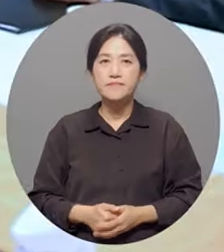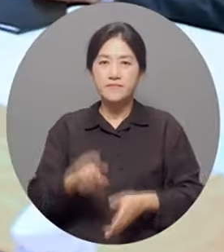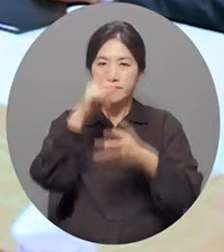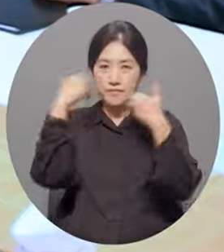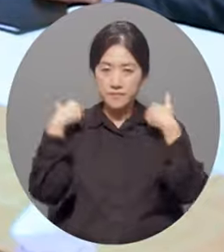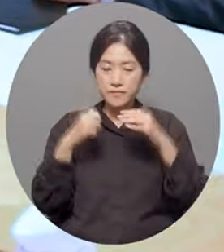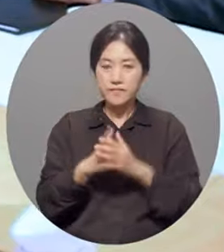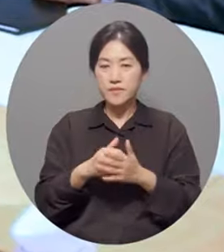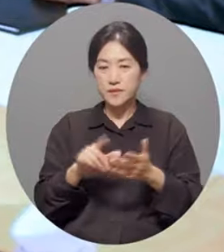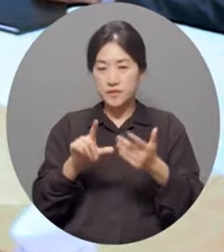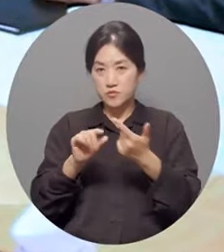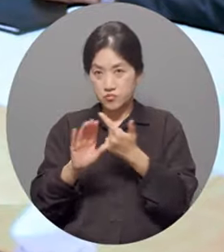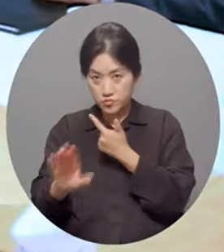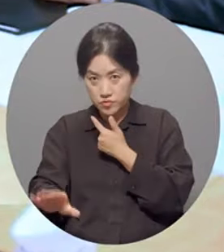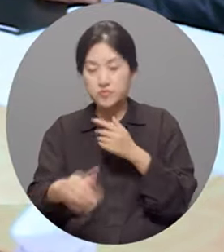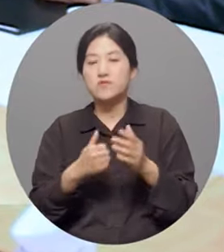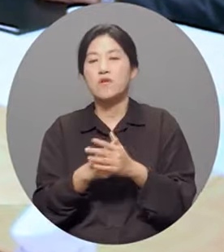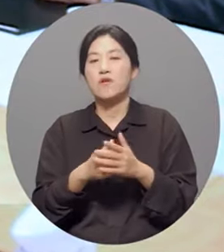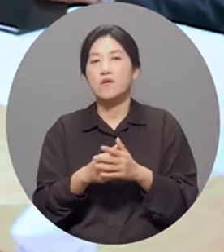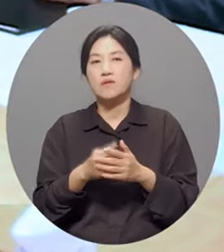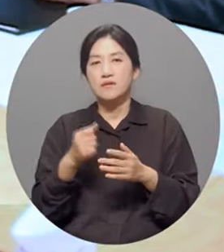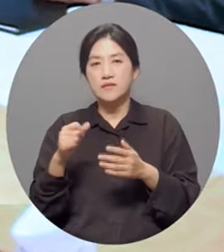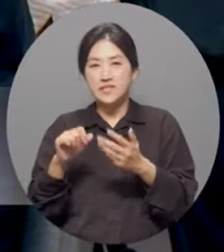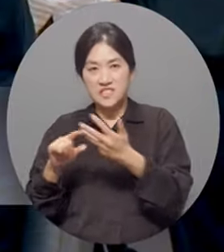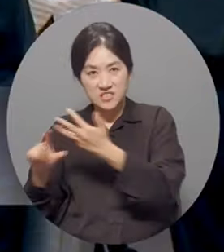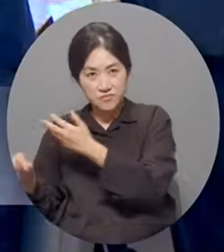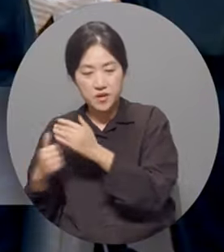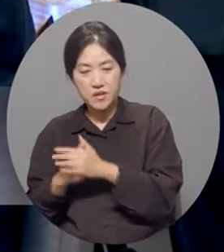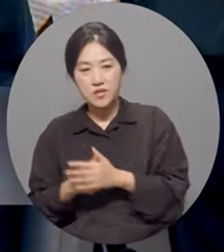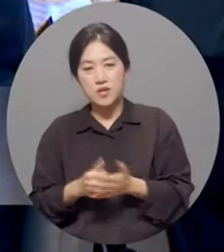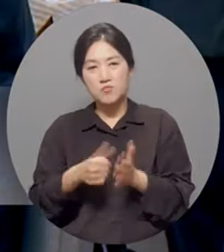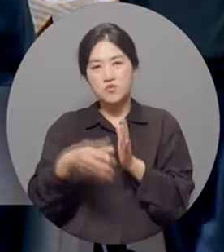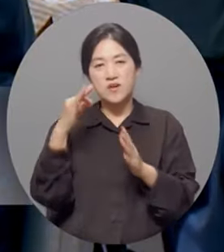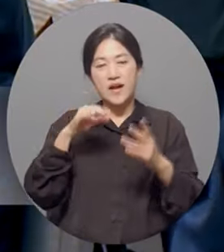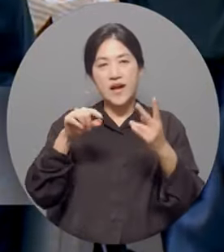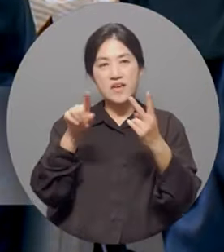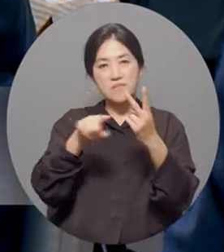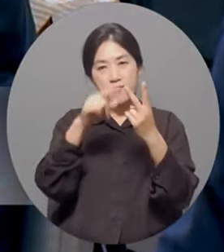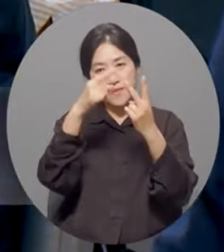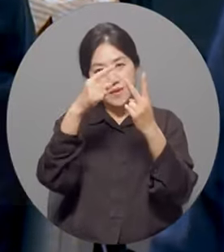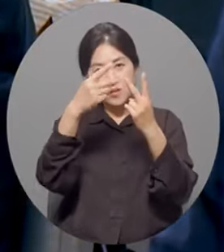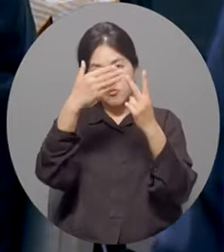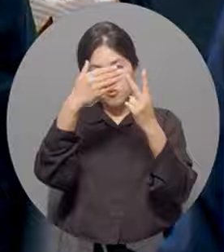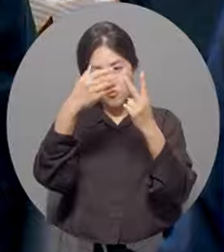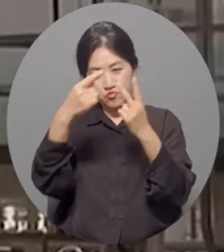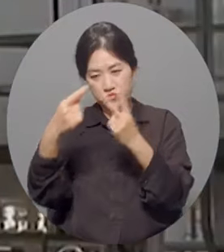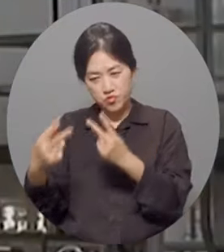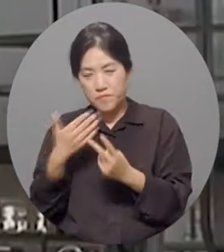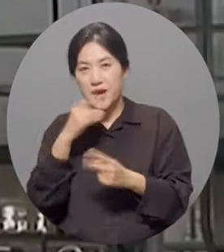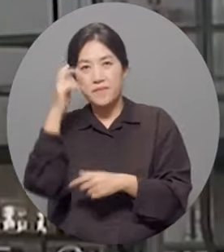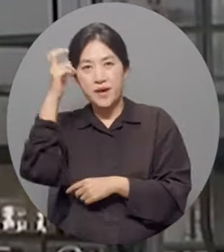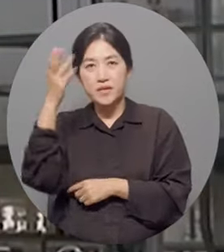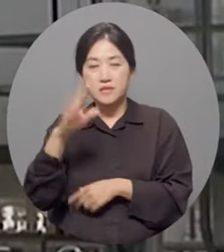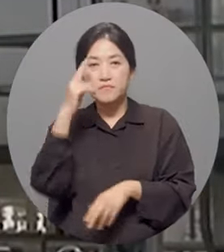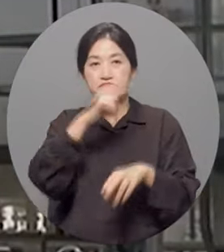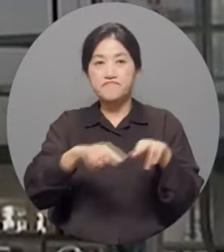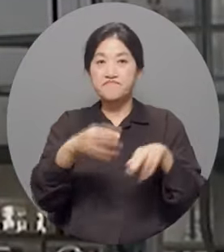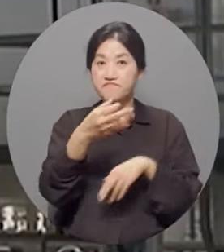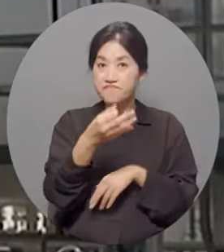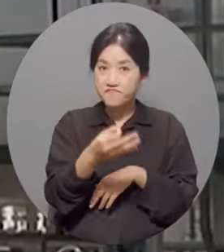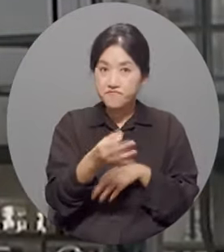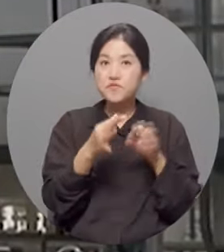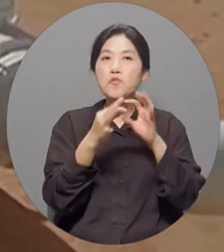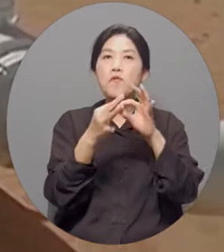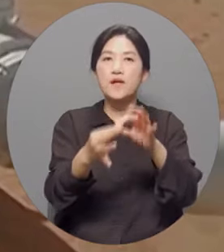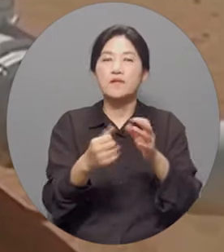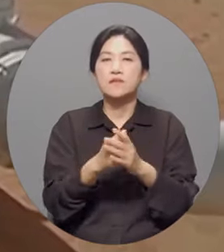정부는 하반기로 갈수록 물가가 2% 초중반대로 안정될 것으로 전망했습니다. 하지만 석유류 가격이